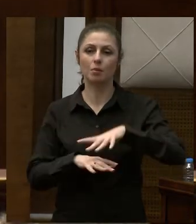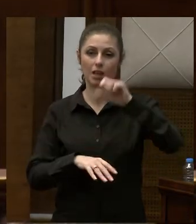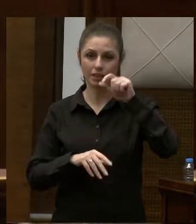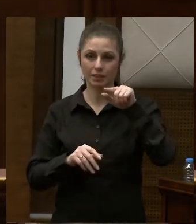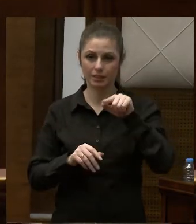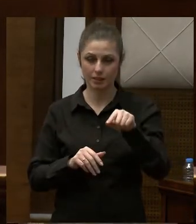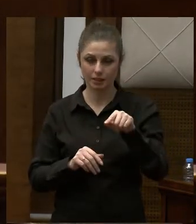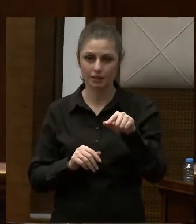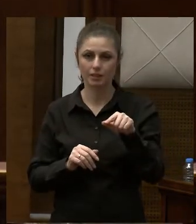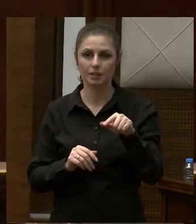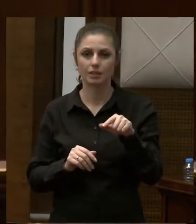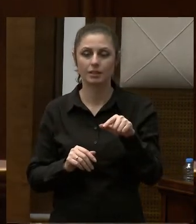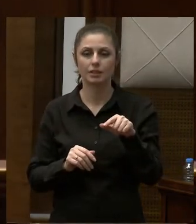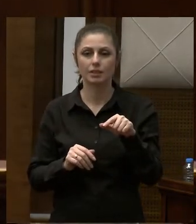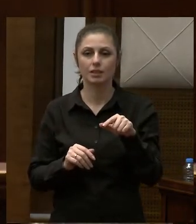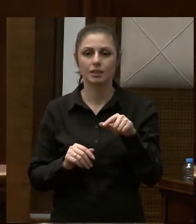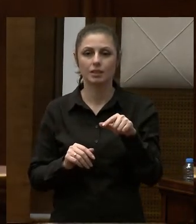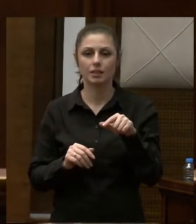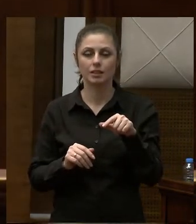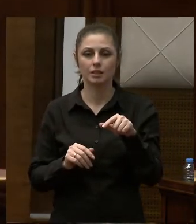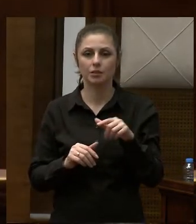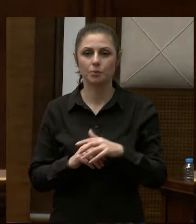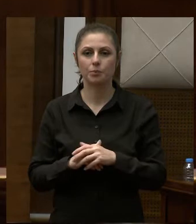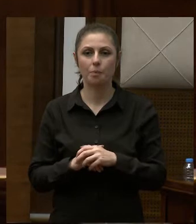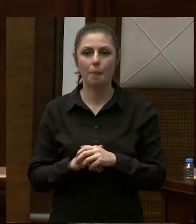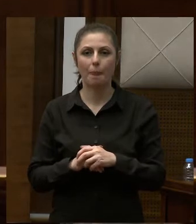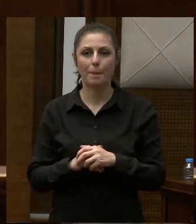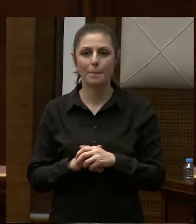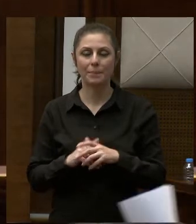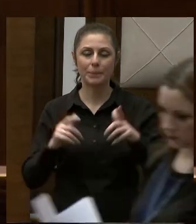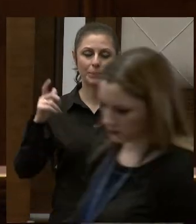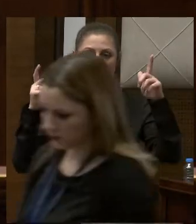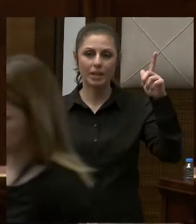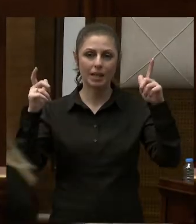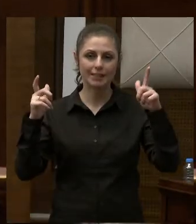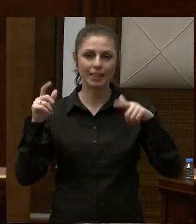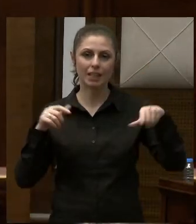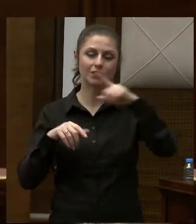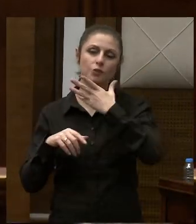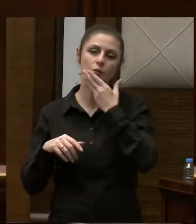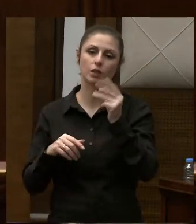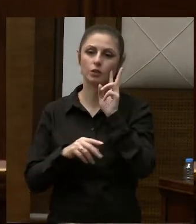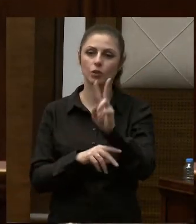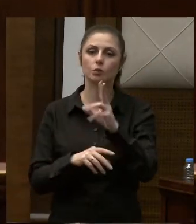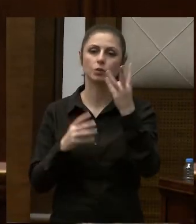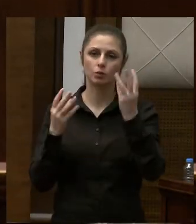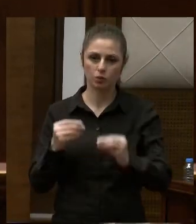diğer alanlardaki özellikle alçak yapılarda şehir estetiğine katkı sağlayacaktır.